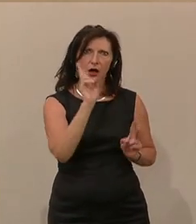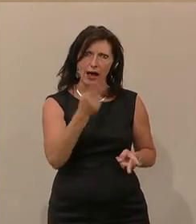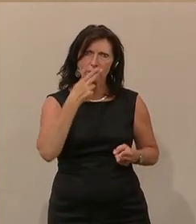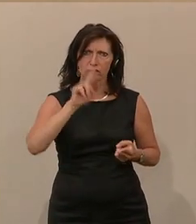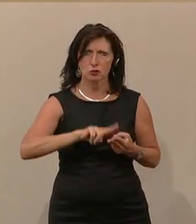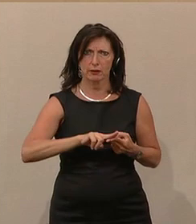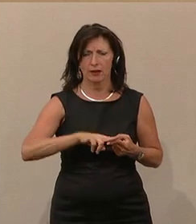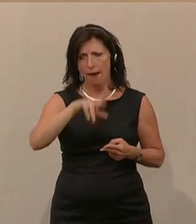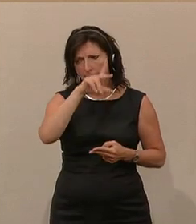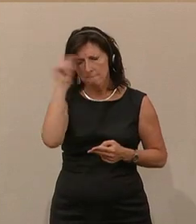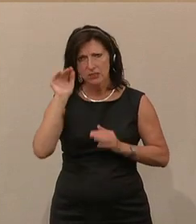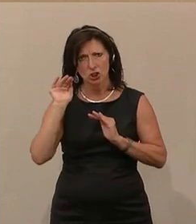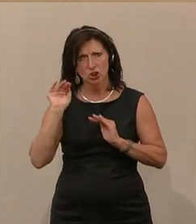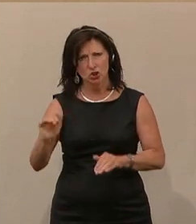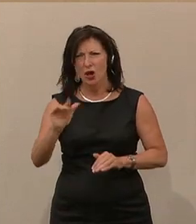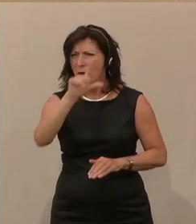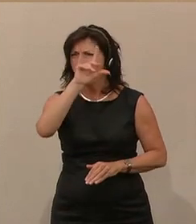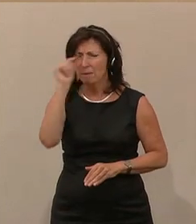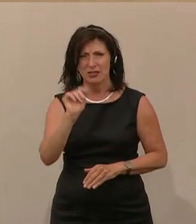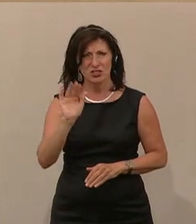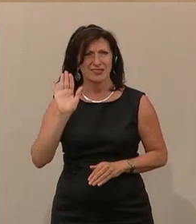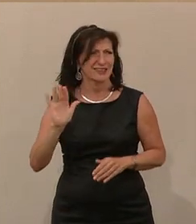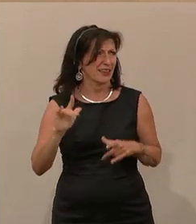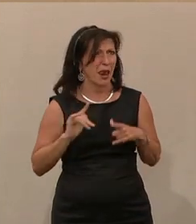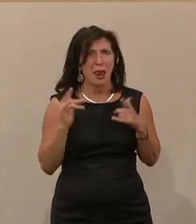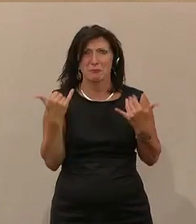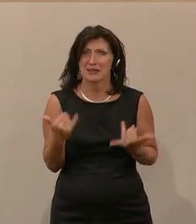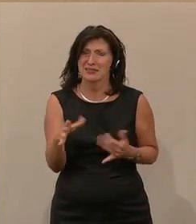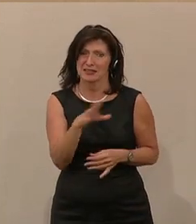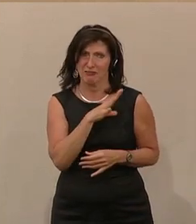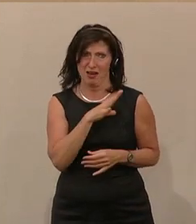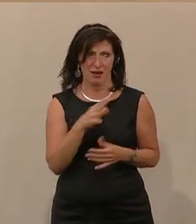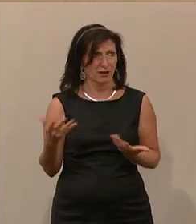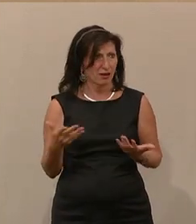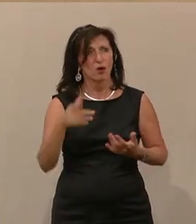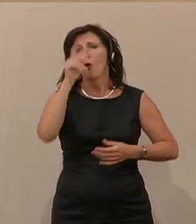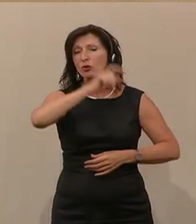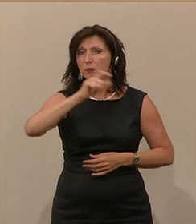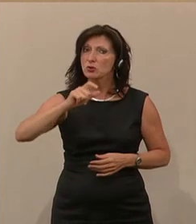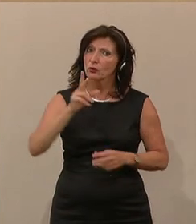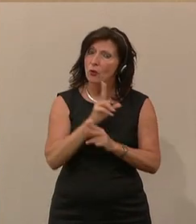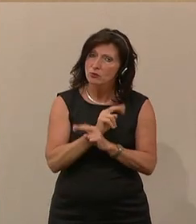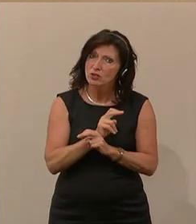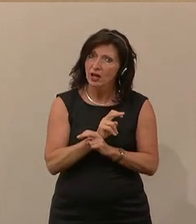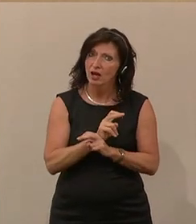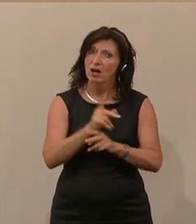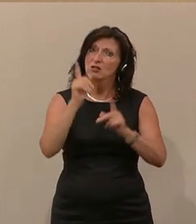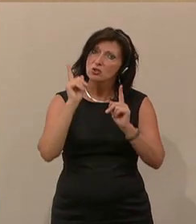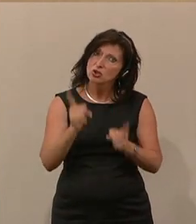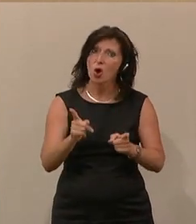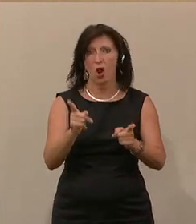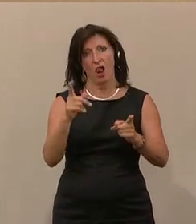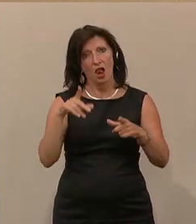wir leben in gefahr gebracht haben um die österreicherinnen und österreicher sicherer zu machen